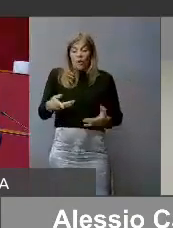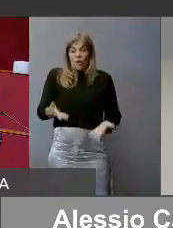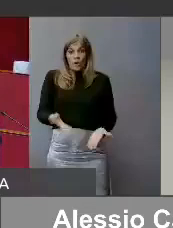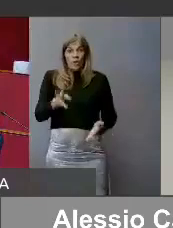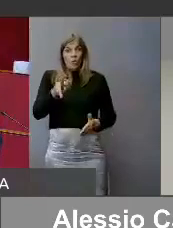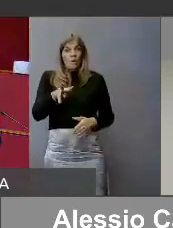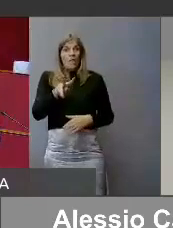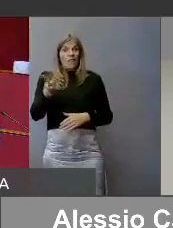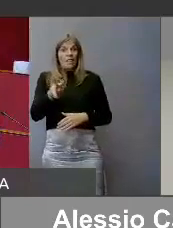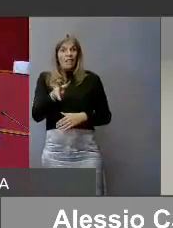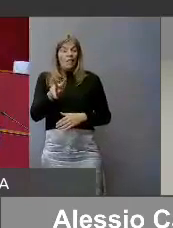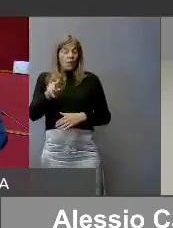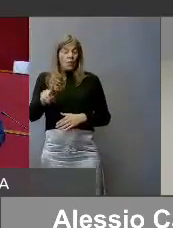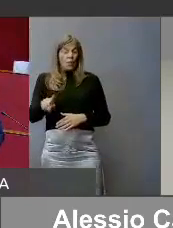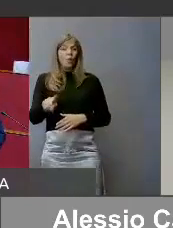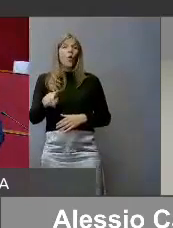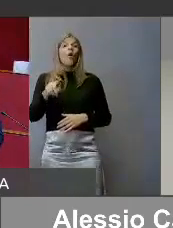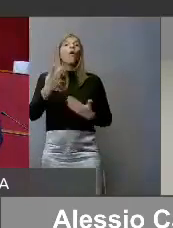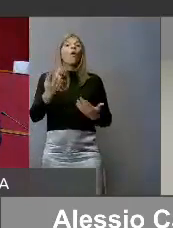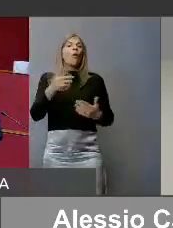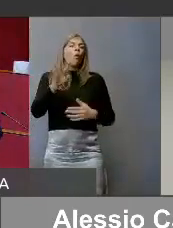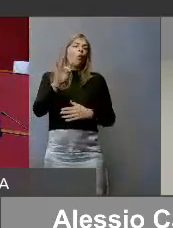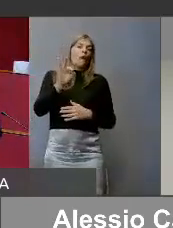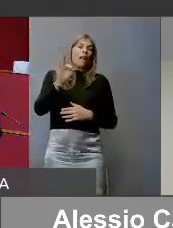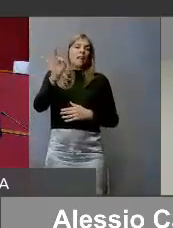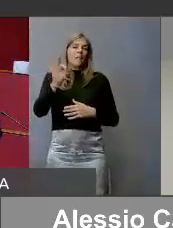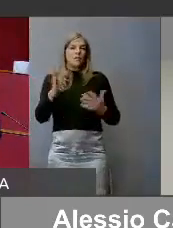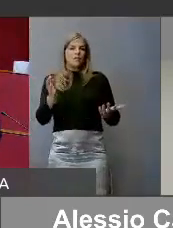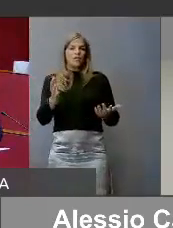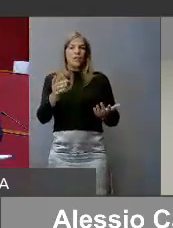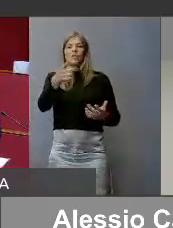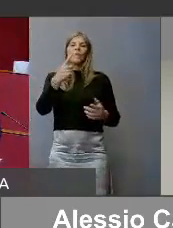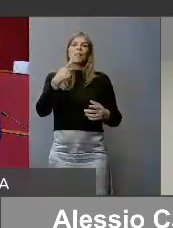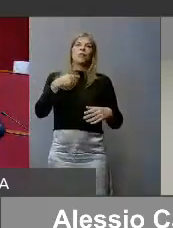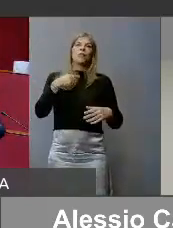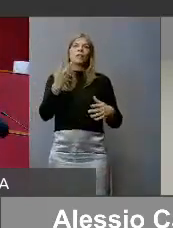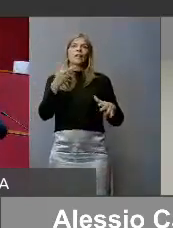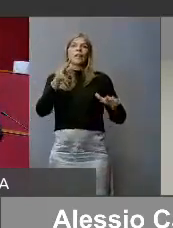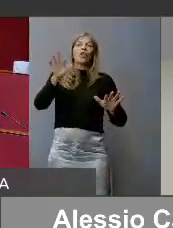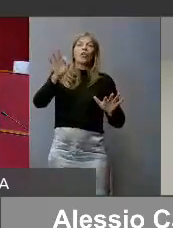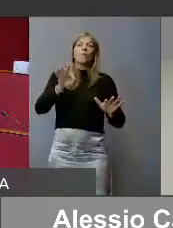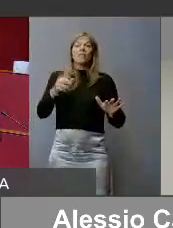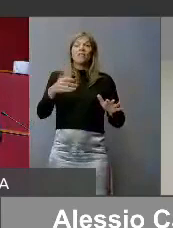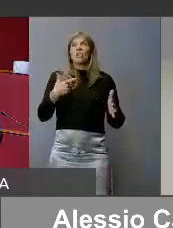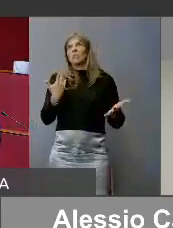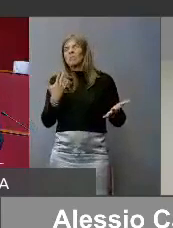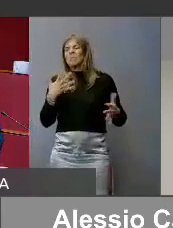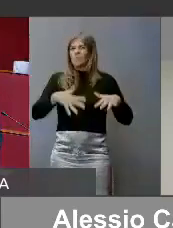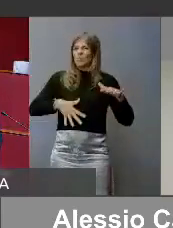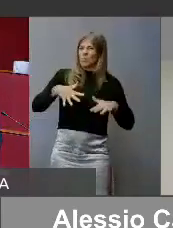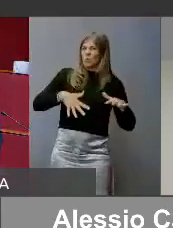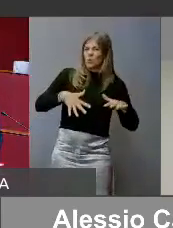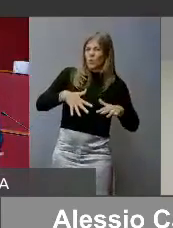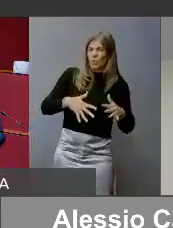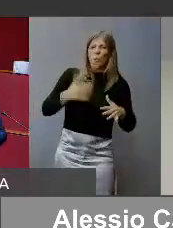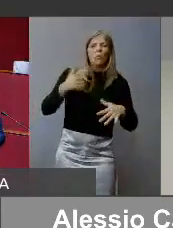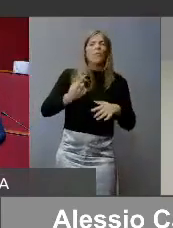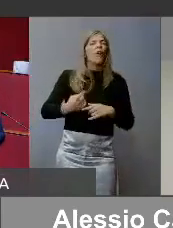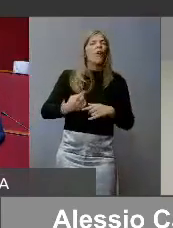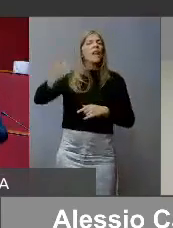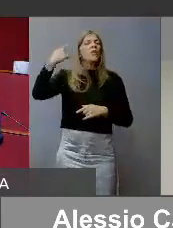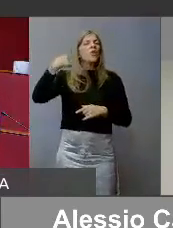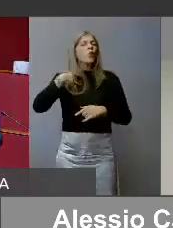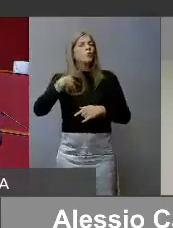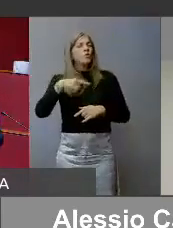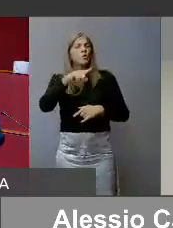detto come mi viene detto che a novembre siamo al 38 per cento io mi permetto di dubitare perché l'anno scorso quando facevamo le commissioni mi veniva detto